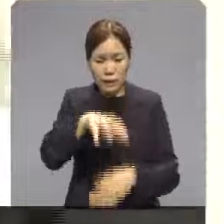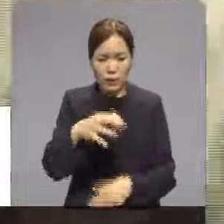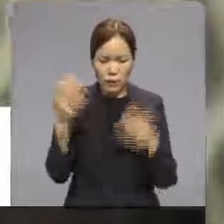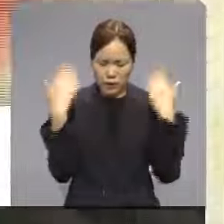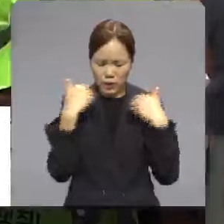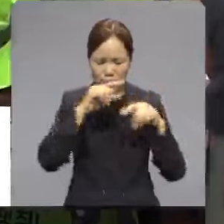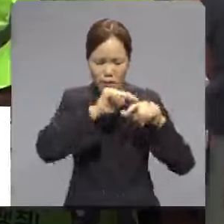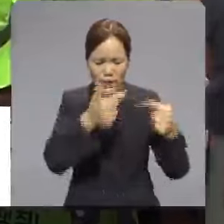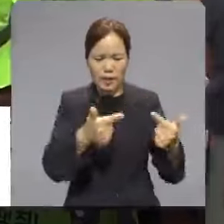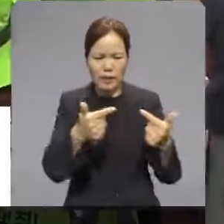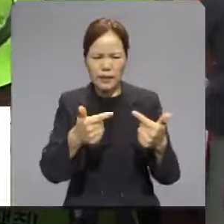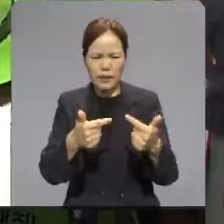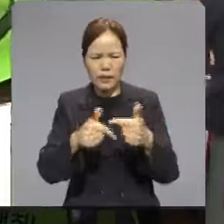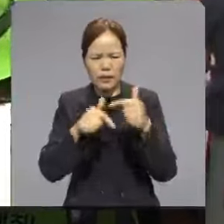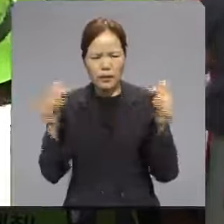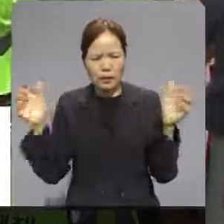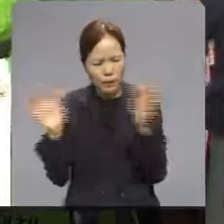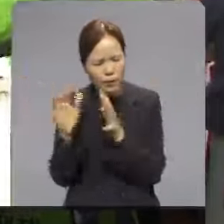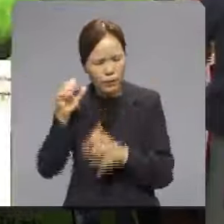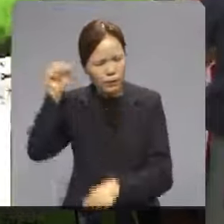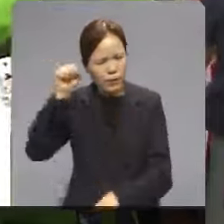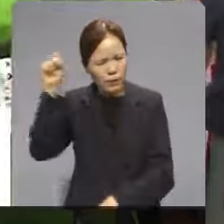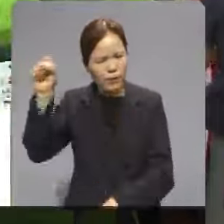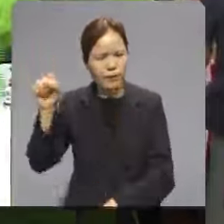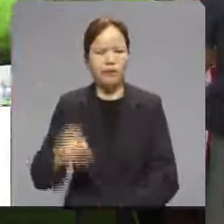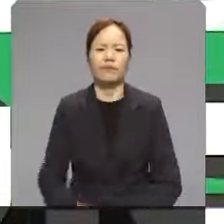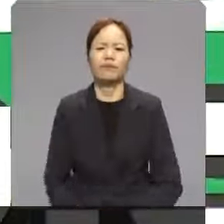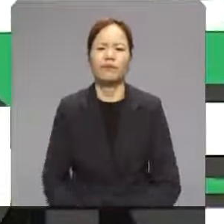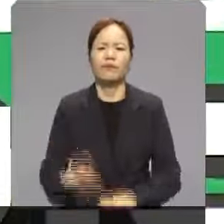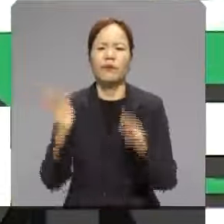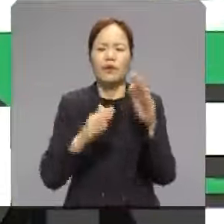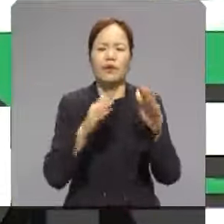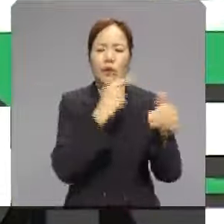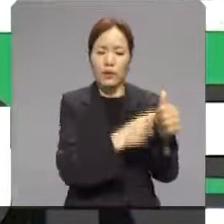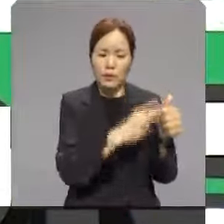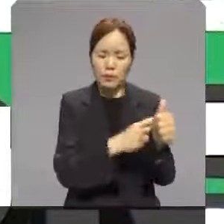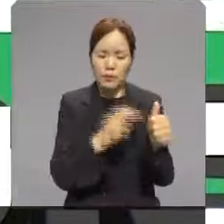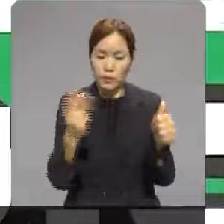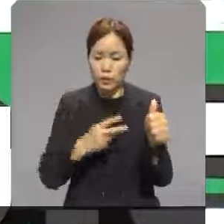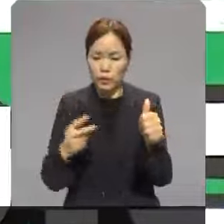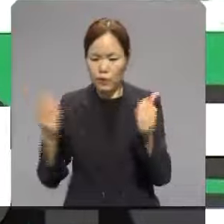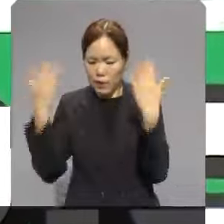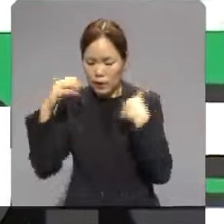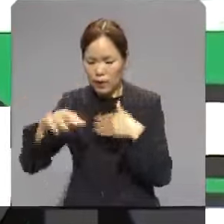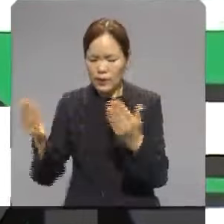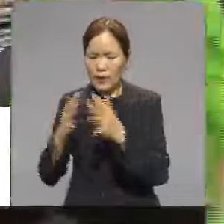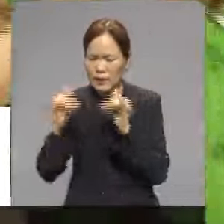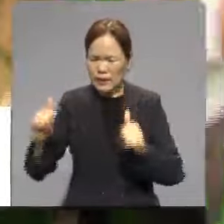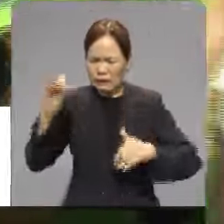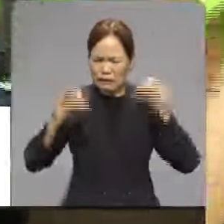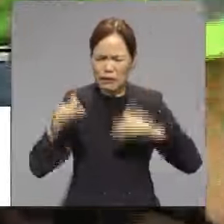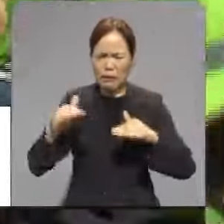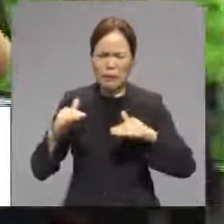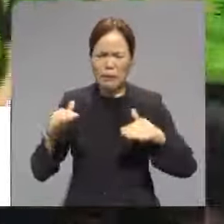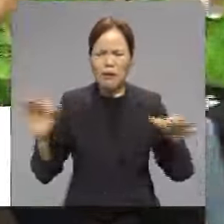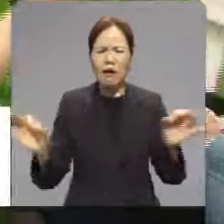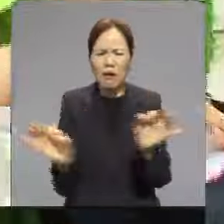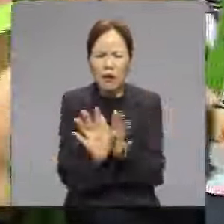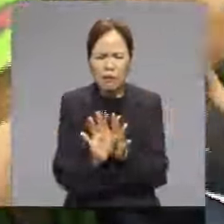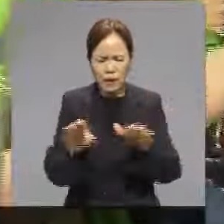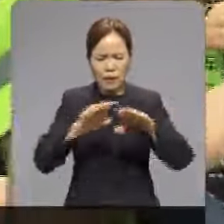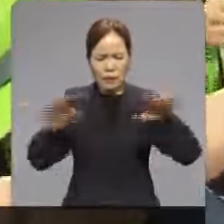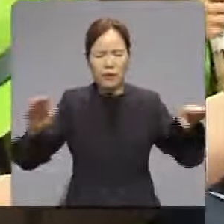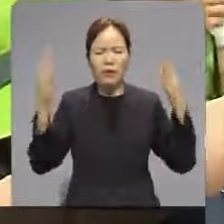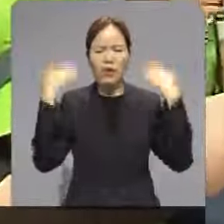떠나 총파업에 나섰습니다. 공무원과 공무직 간 차별을 철폐하고 평등한 학교를